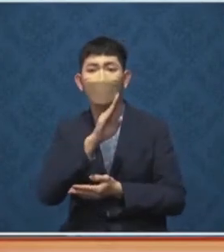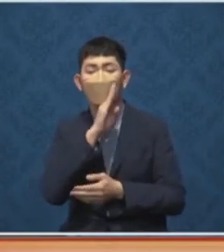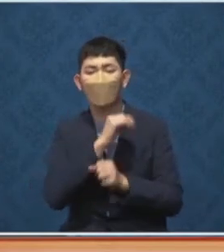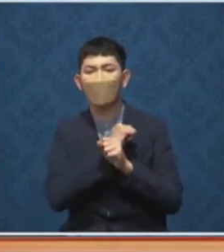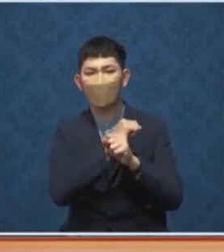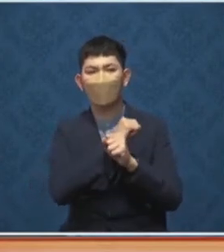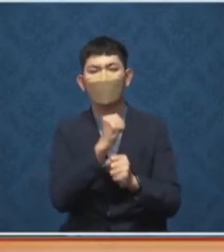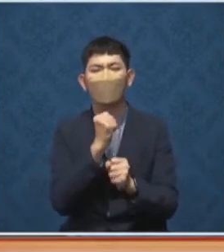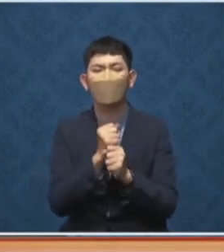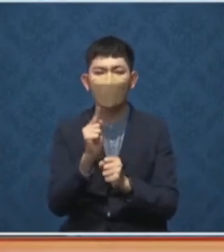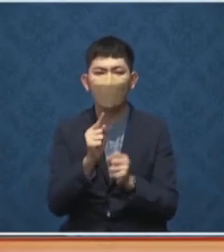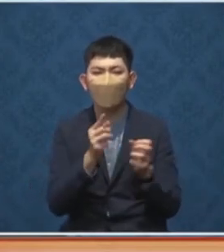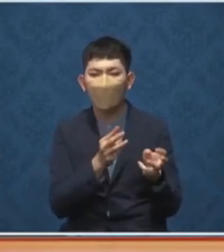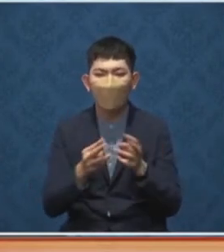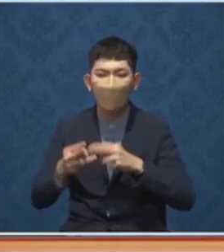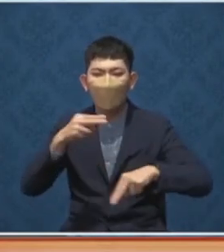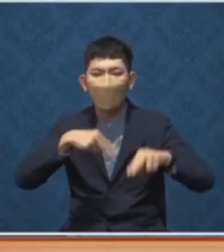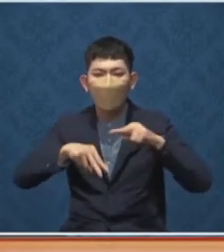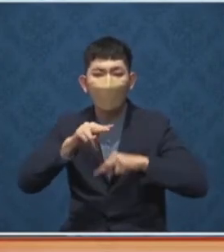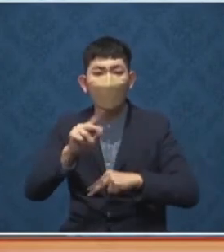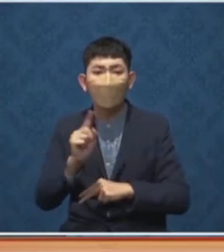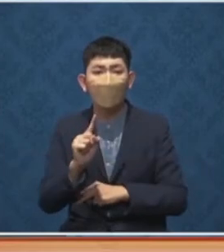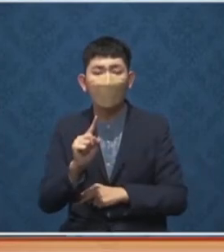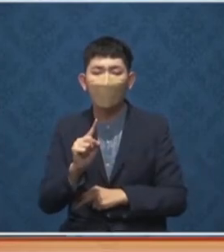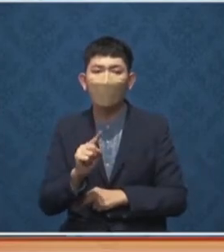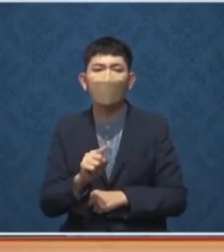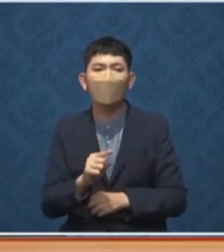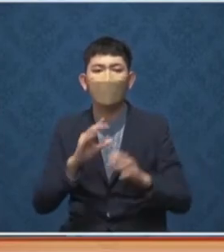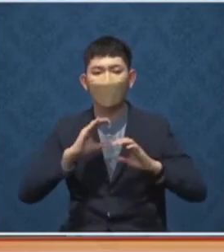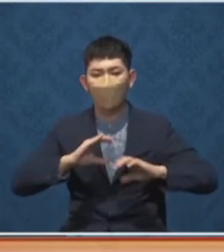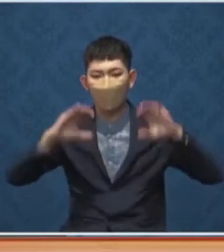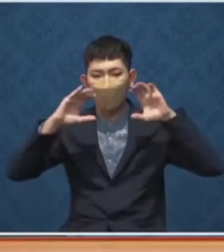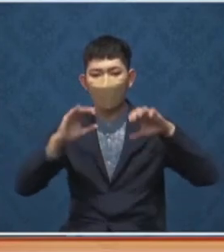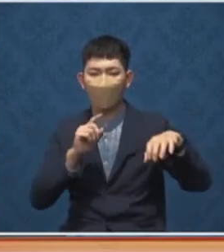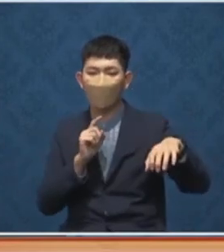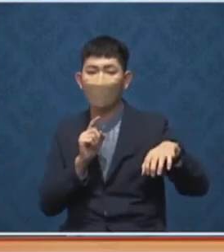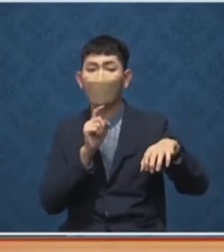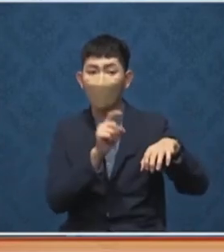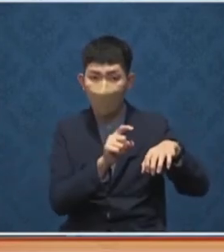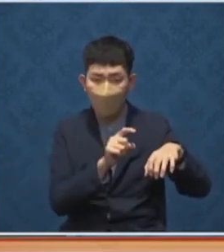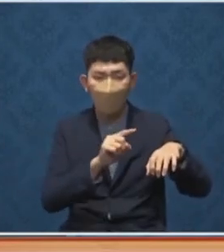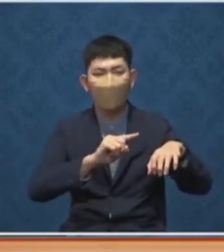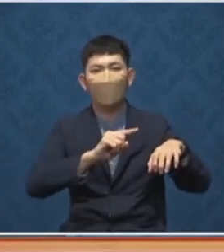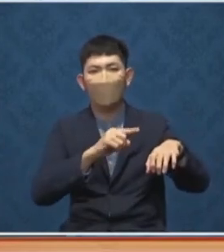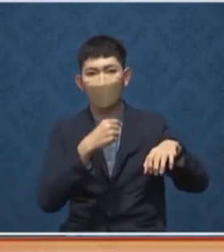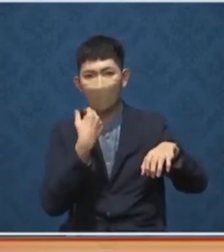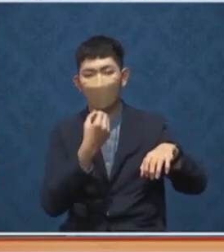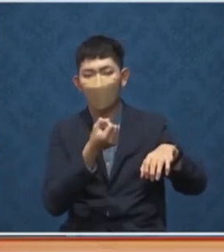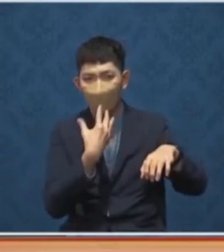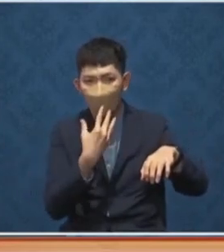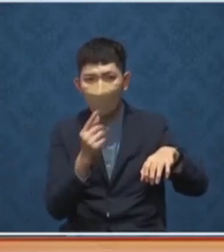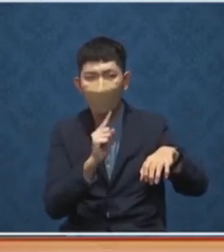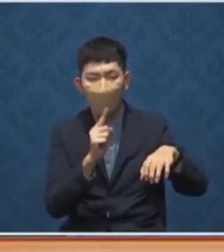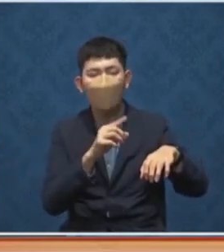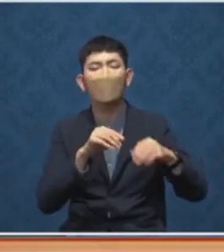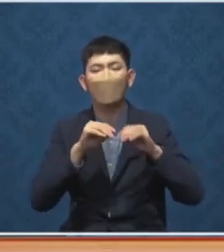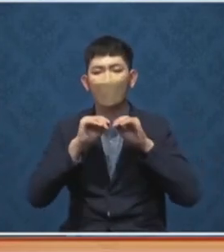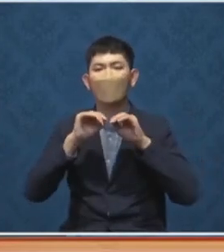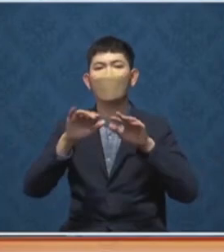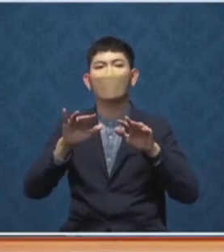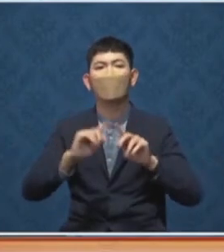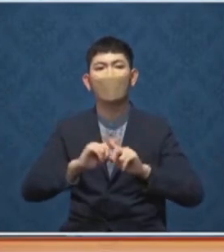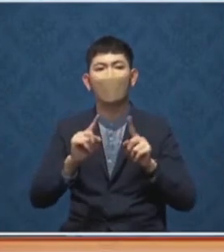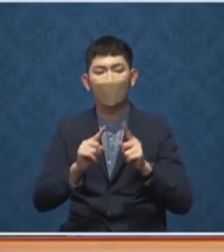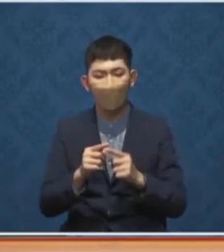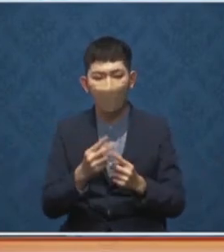บนการตรวสบข้อเท่จริเดียวคíasการสอบถามไปที่หนวยงาน รฐที่เกี่ยวของเขาพูดมาแบบไหน ก็เผยแร่ไปแบบนั้นไม่